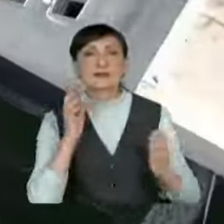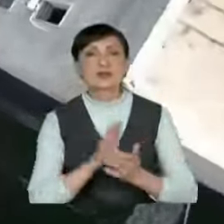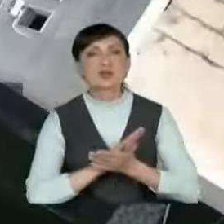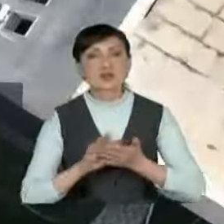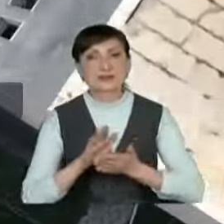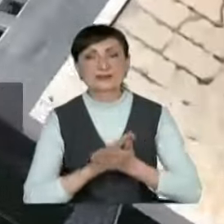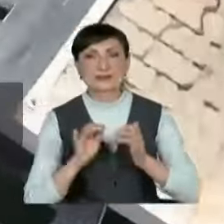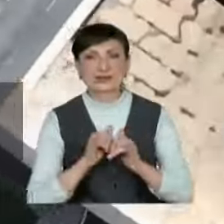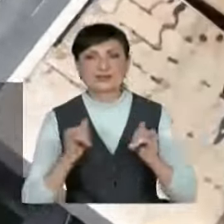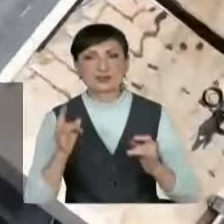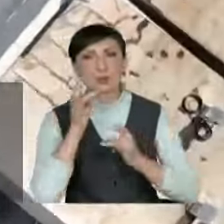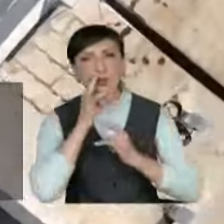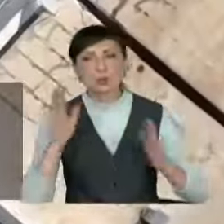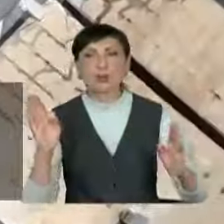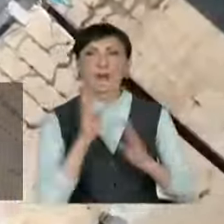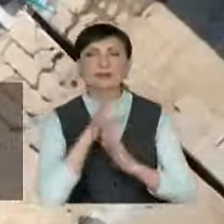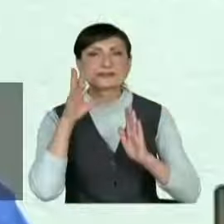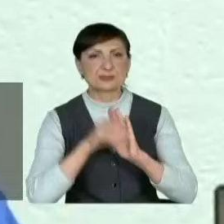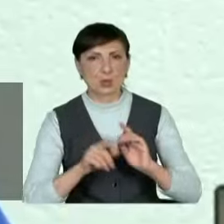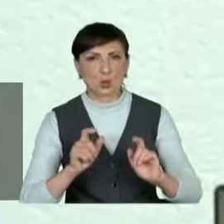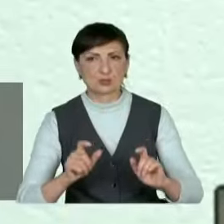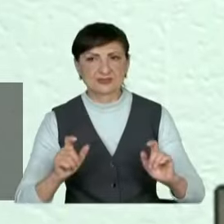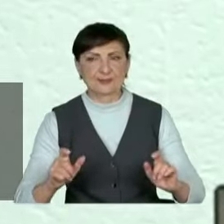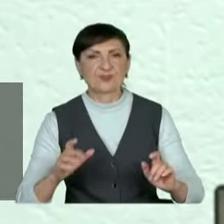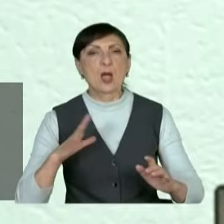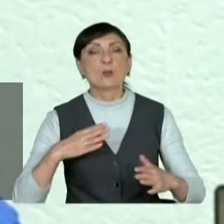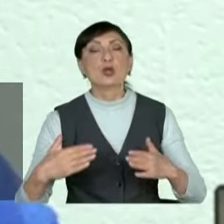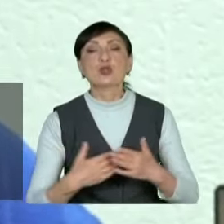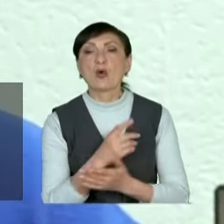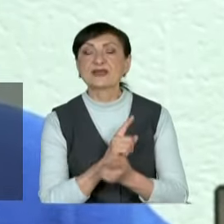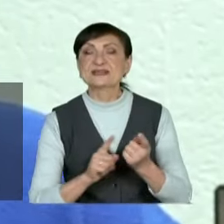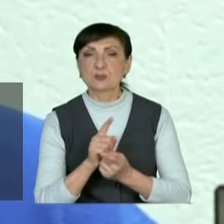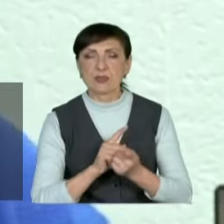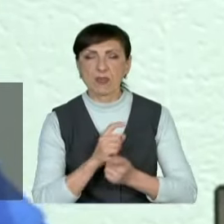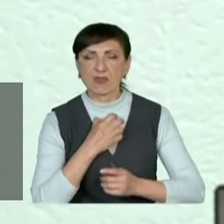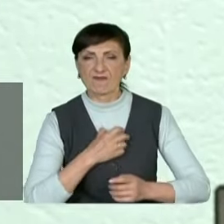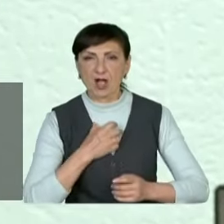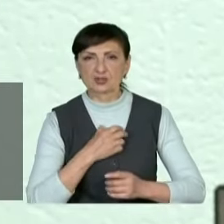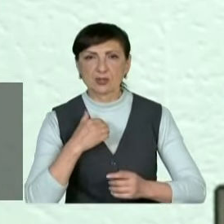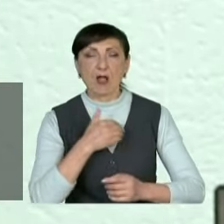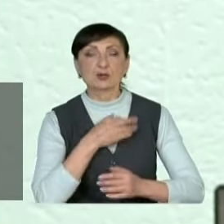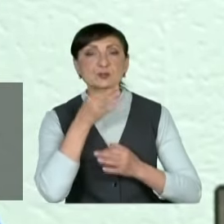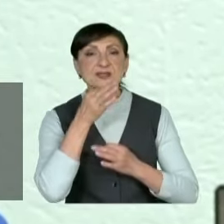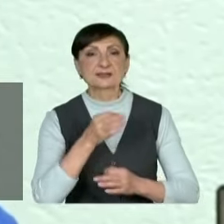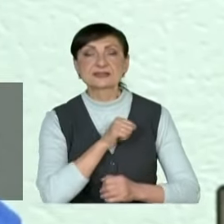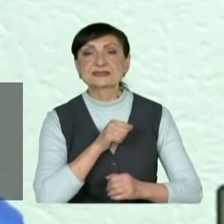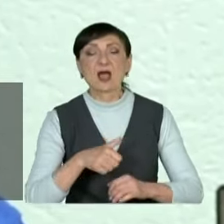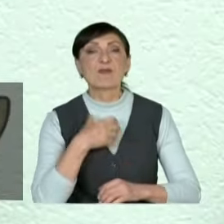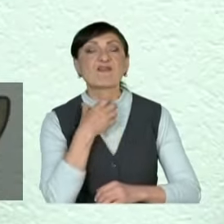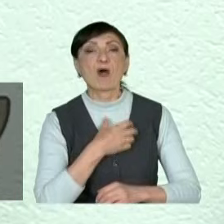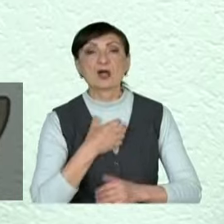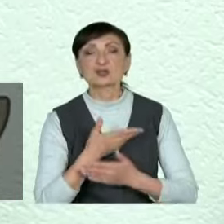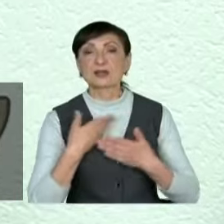чистоты и развития культуры экологии среди горожан. Были новые изменения, очень важные, и среди них я хотел бы отметить самые важные для